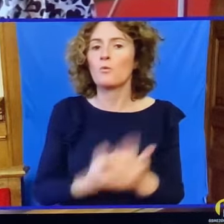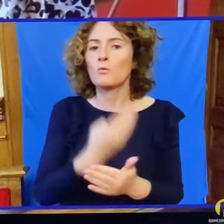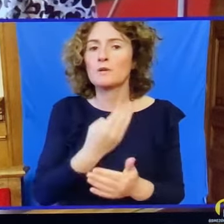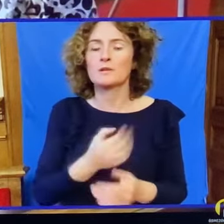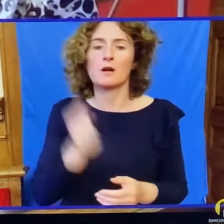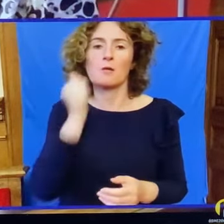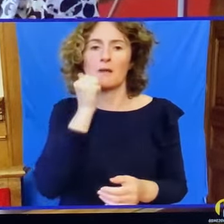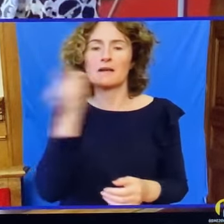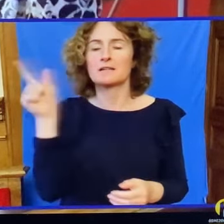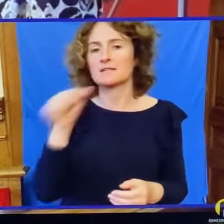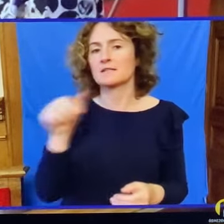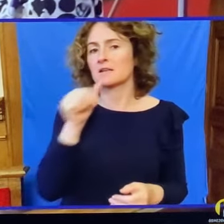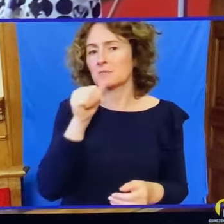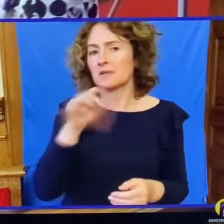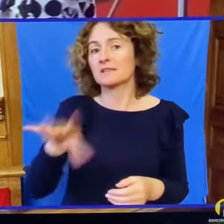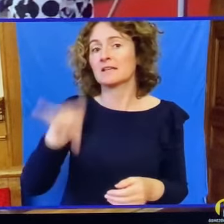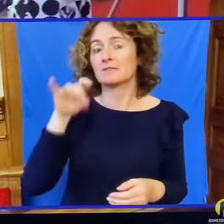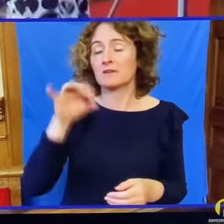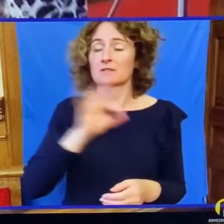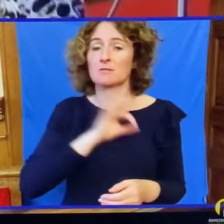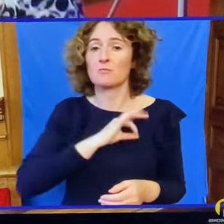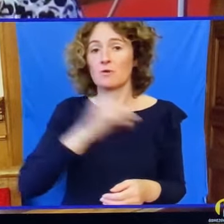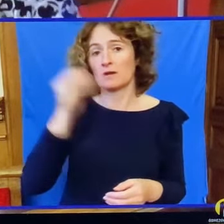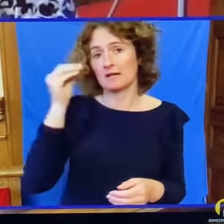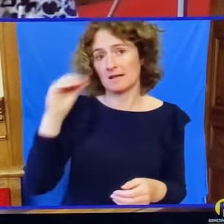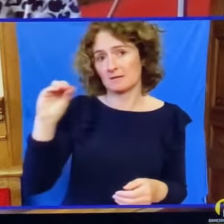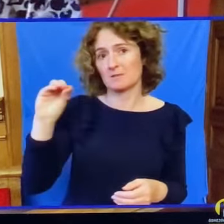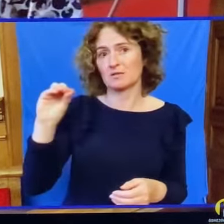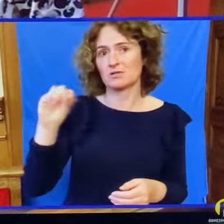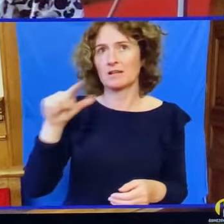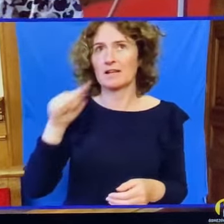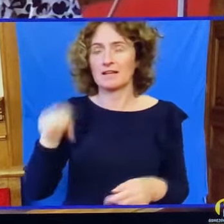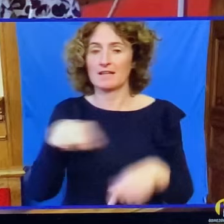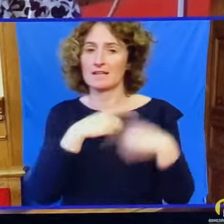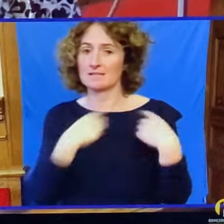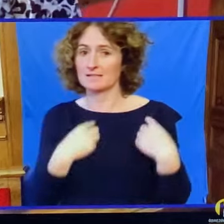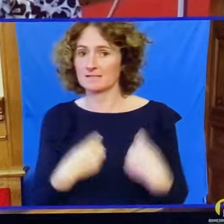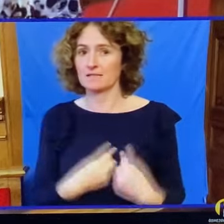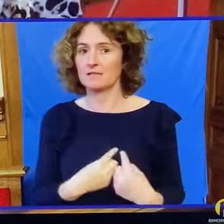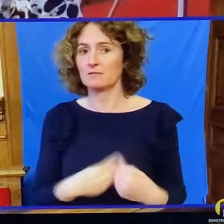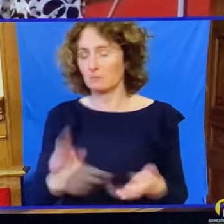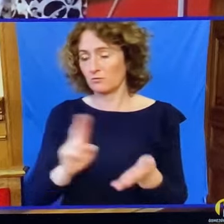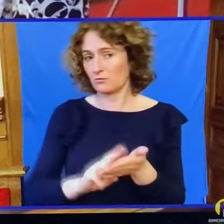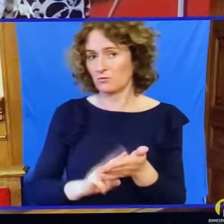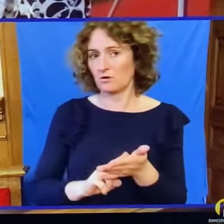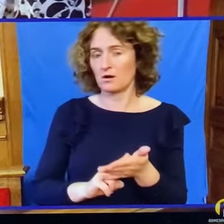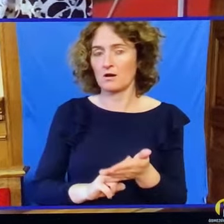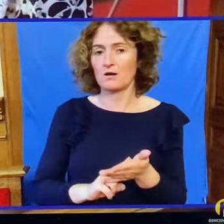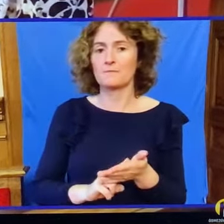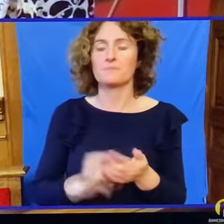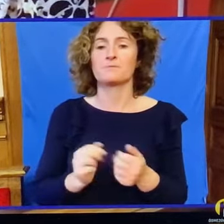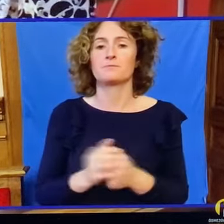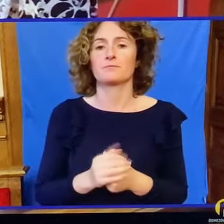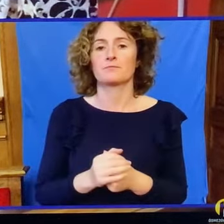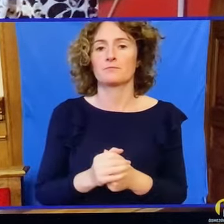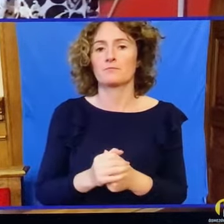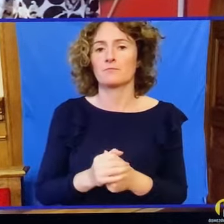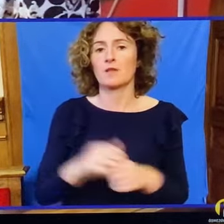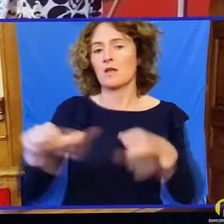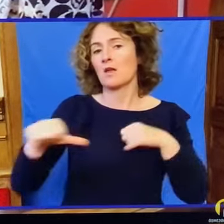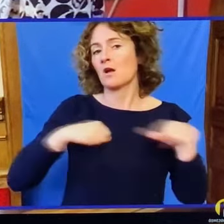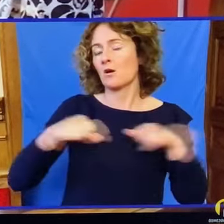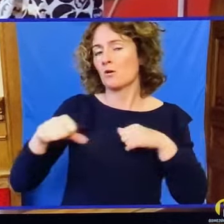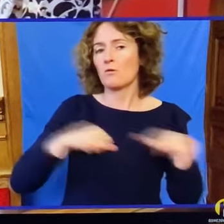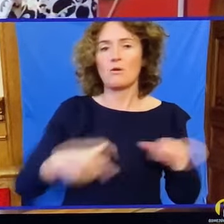Pétert választják polgármesternek, ez persze szívük joga, tette hozzá. Megértően a